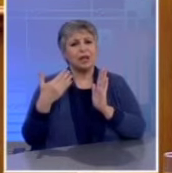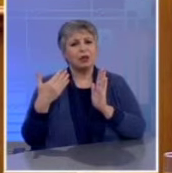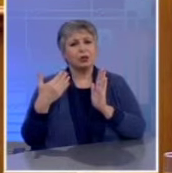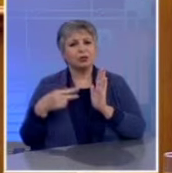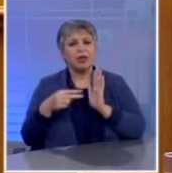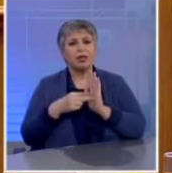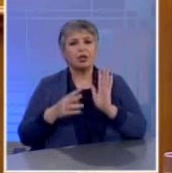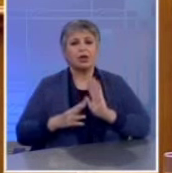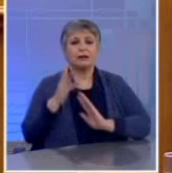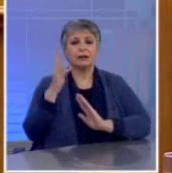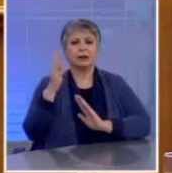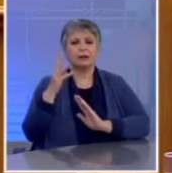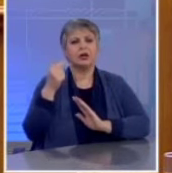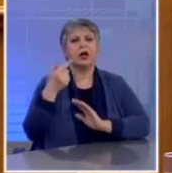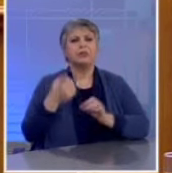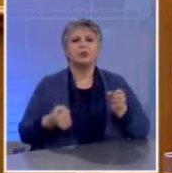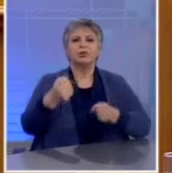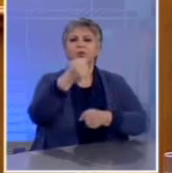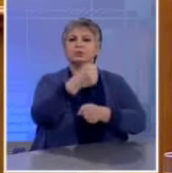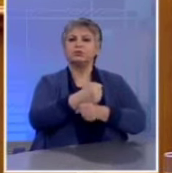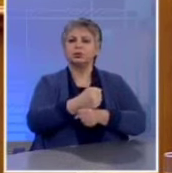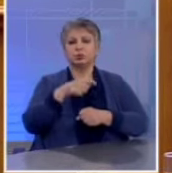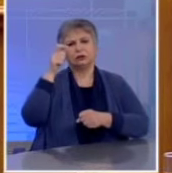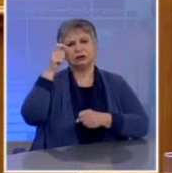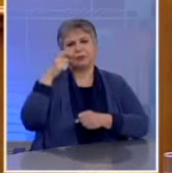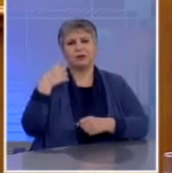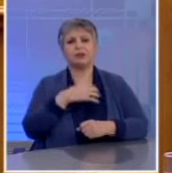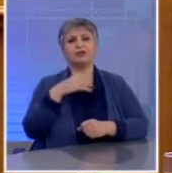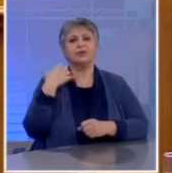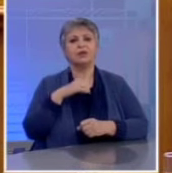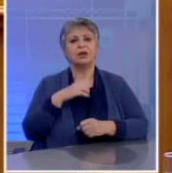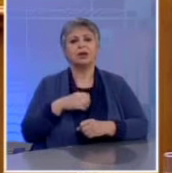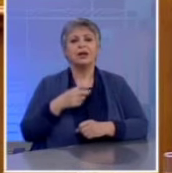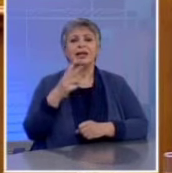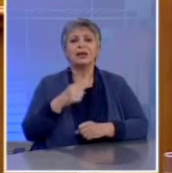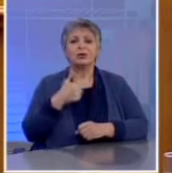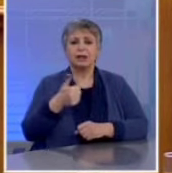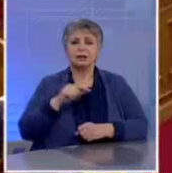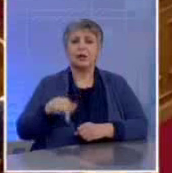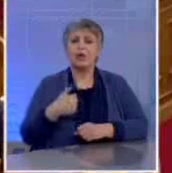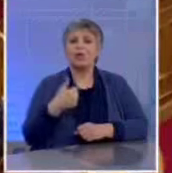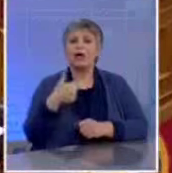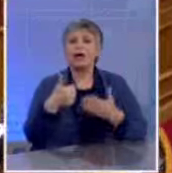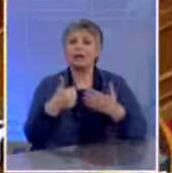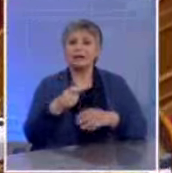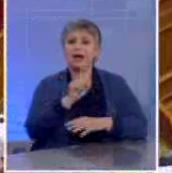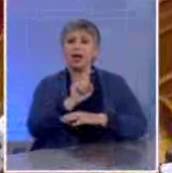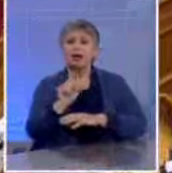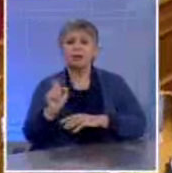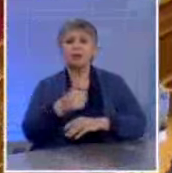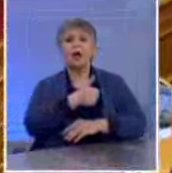επί συγκυβέρνησης Σαμαρά Βενιζέλου, ήταν μόλις 26,6 εκατομμύρια ευρώ. Ενώ